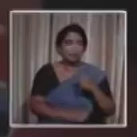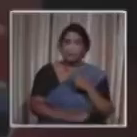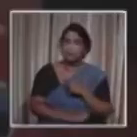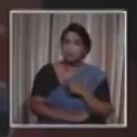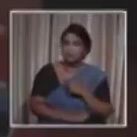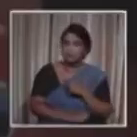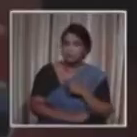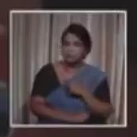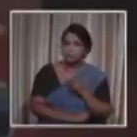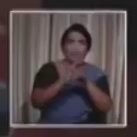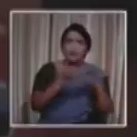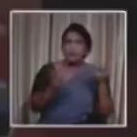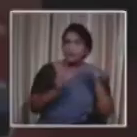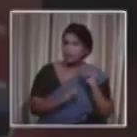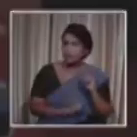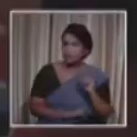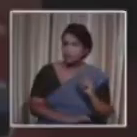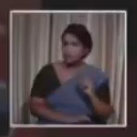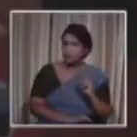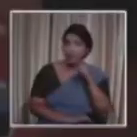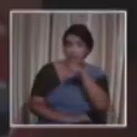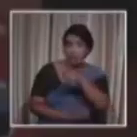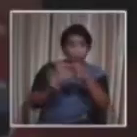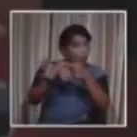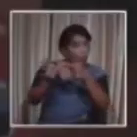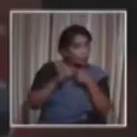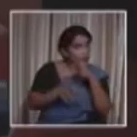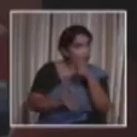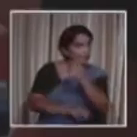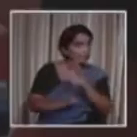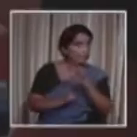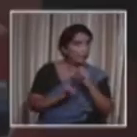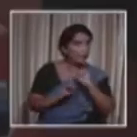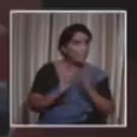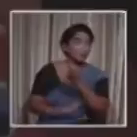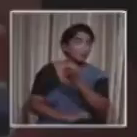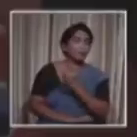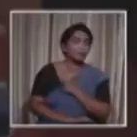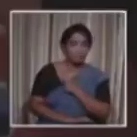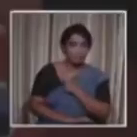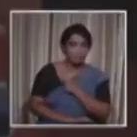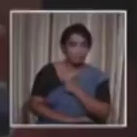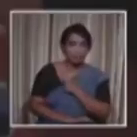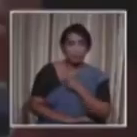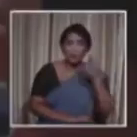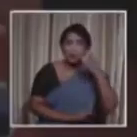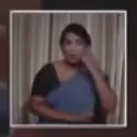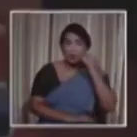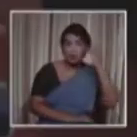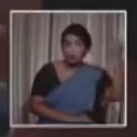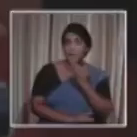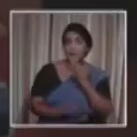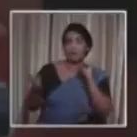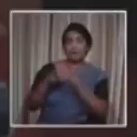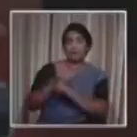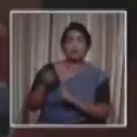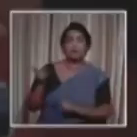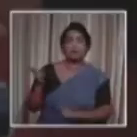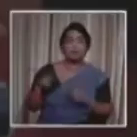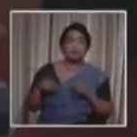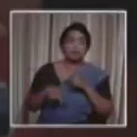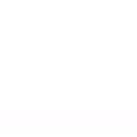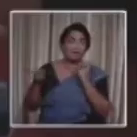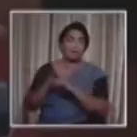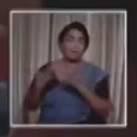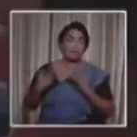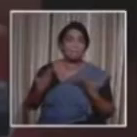sandaha idiripat noyenne kiyala. Obatuma ada deepu uttare neme Garu Agramati Tuma apita dunne. Ehen ganna giyot Amerikawa taraha wenawa. මේ වෙලාවේ ඒක